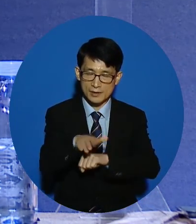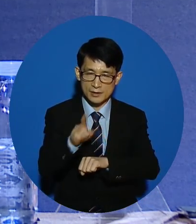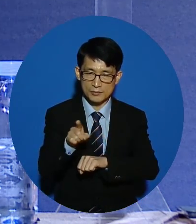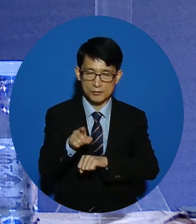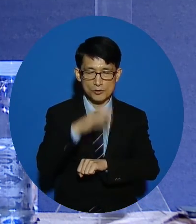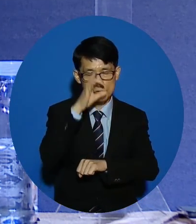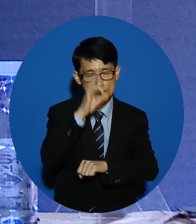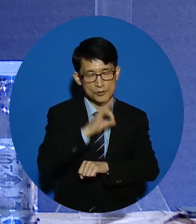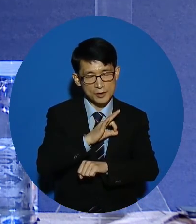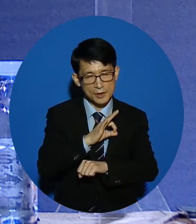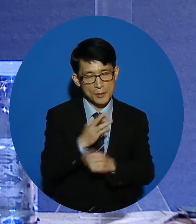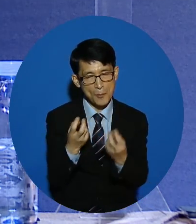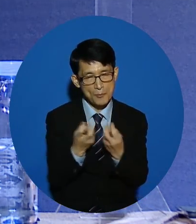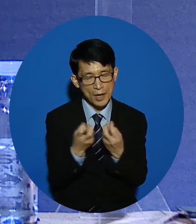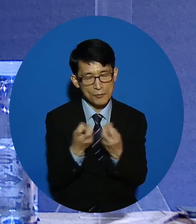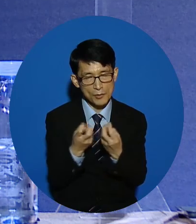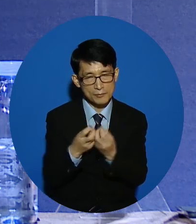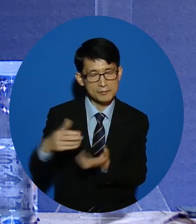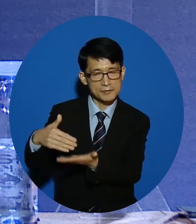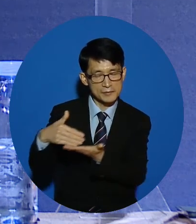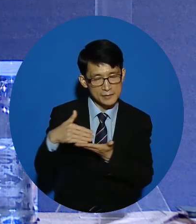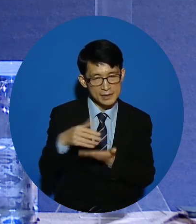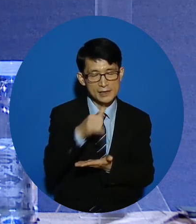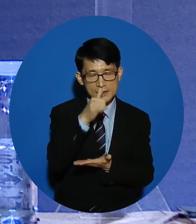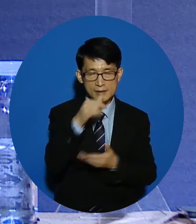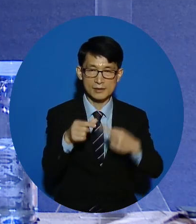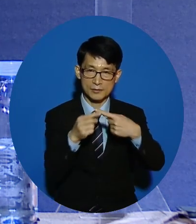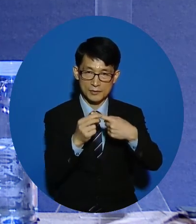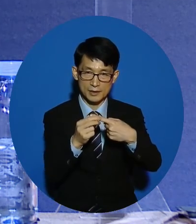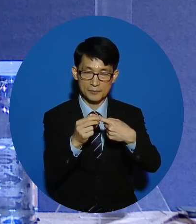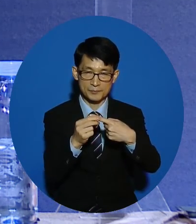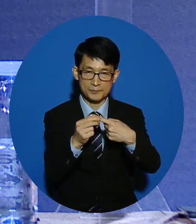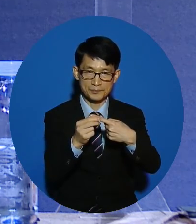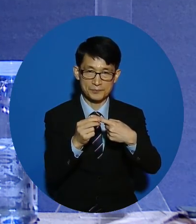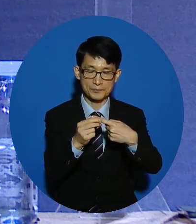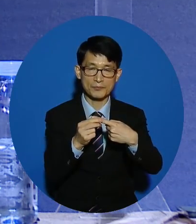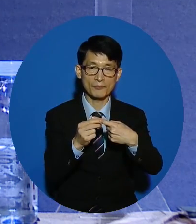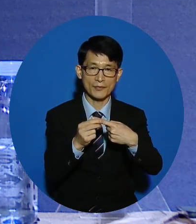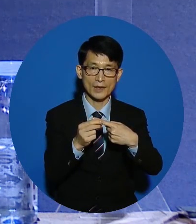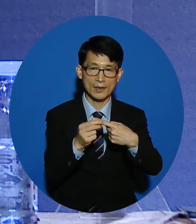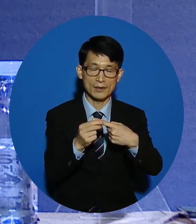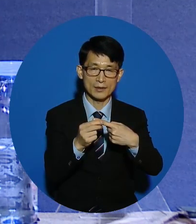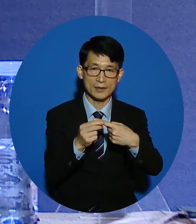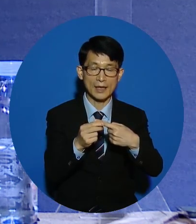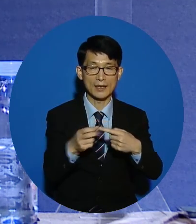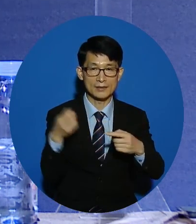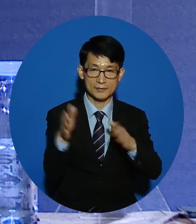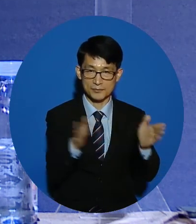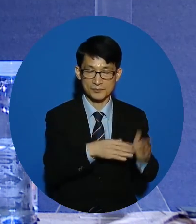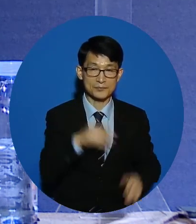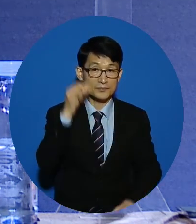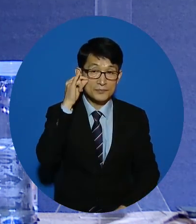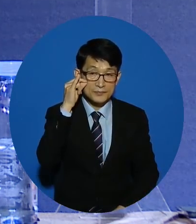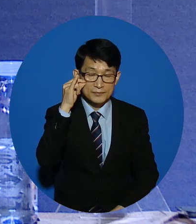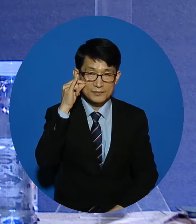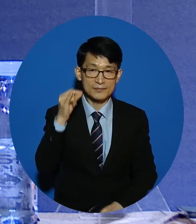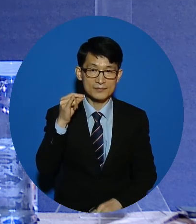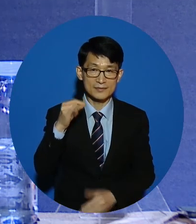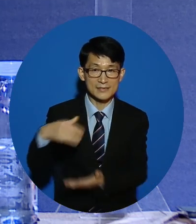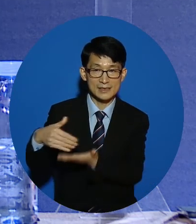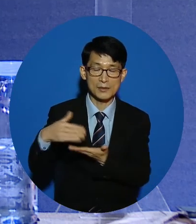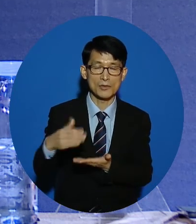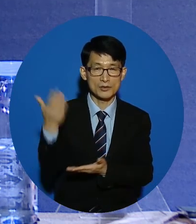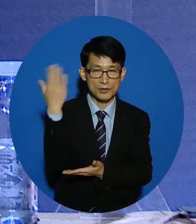말씀인데요. 일단 첫 번째 그런 어려움 때문에 거기다가 엄성현 지회장님은